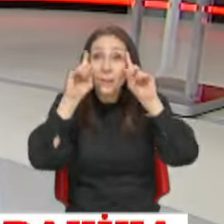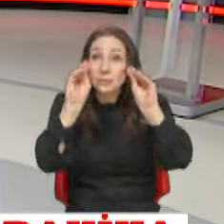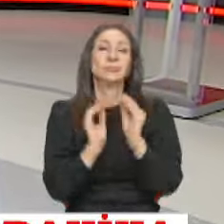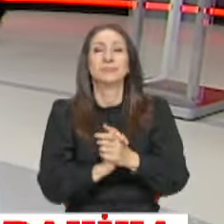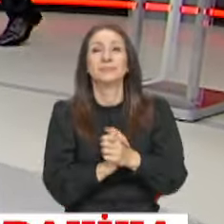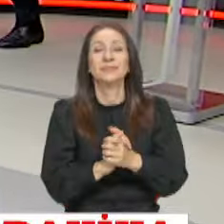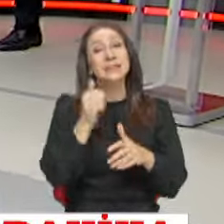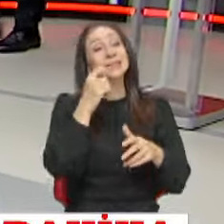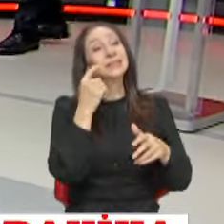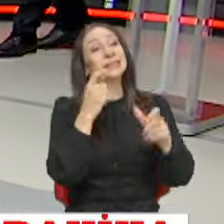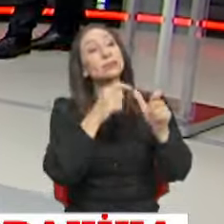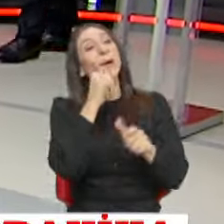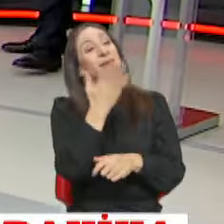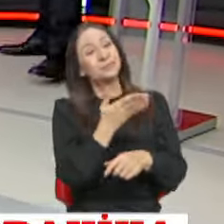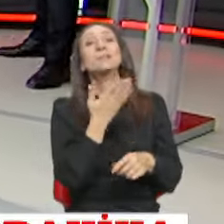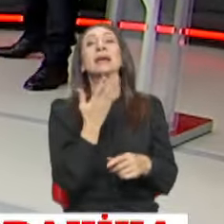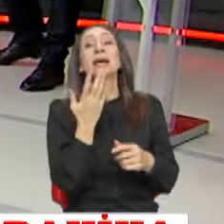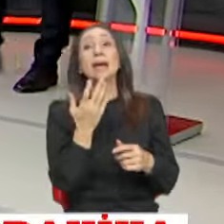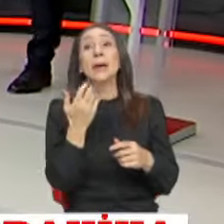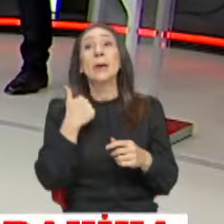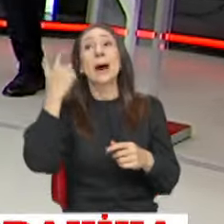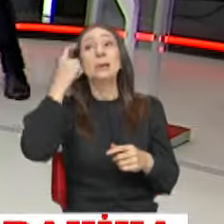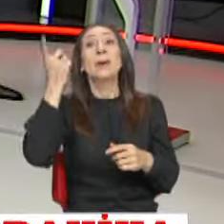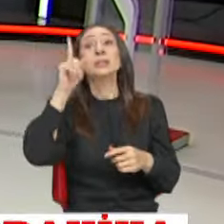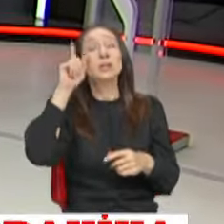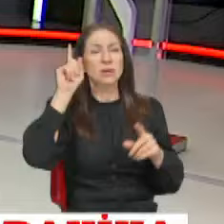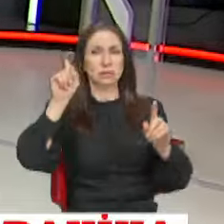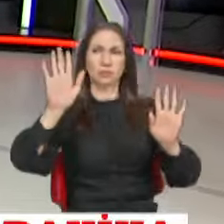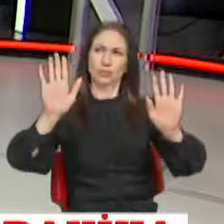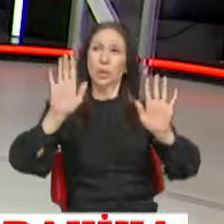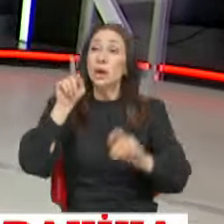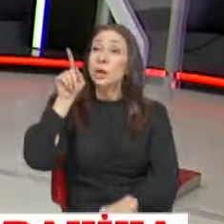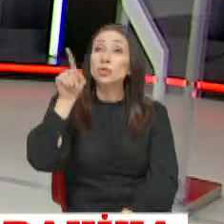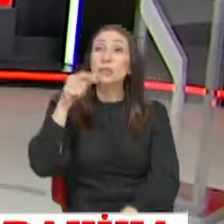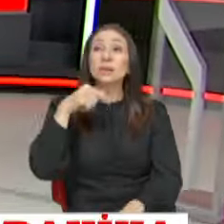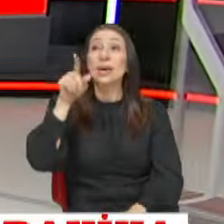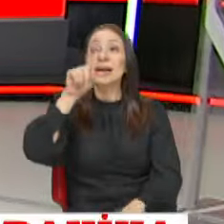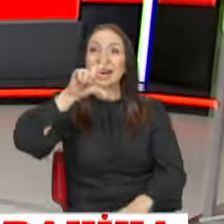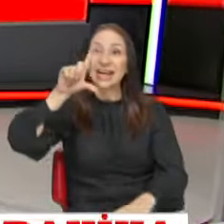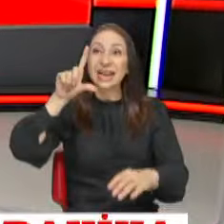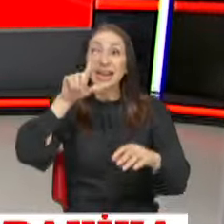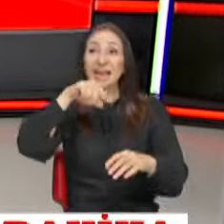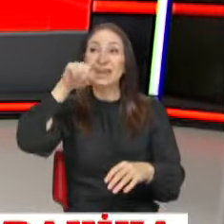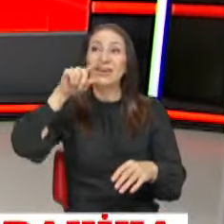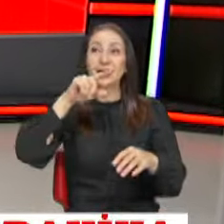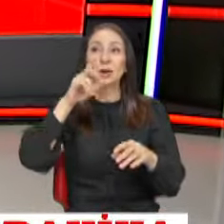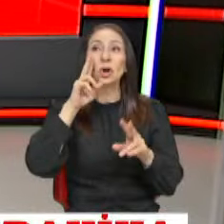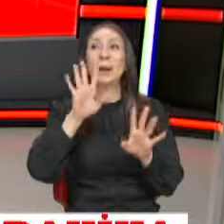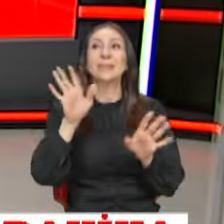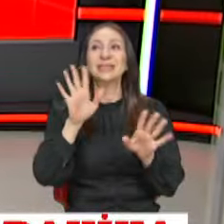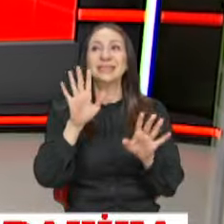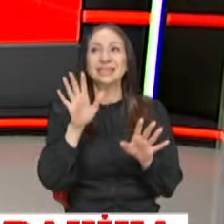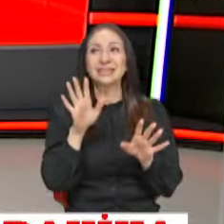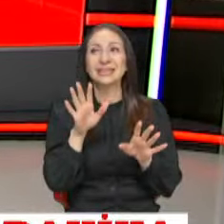yapalım selçik abi Eee Benim aklıma başka bir şey takıldı şimdi şurada Tabii Biz o grafiği şu anda göremeyiz orada bir başka